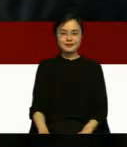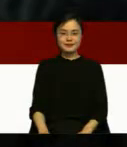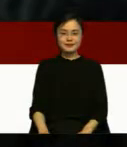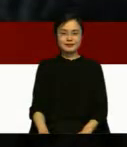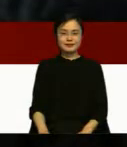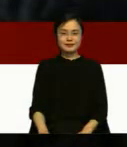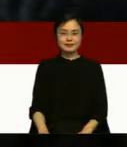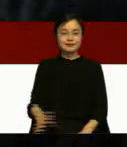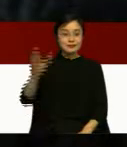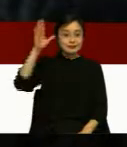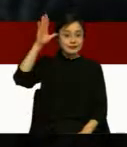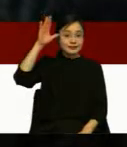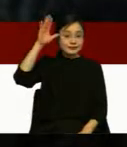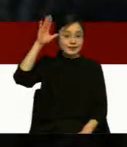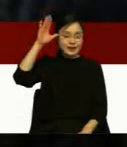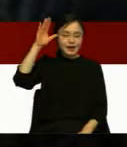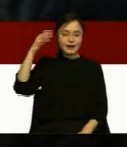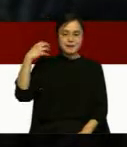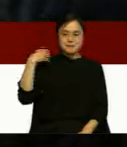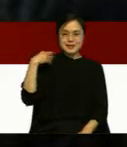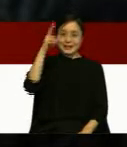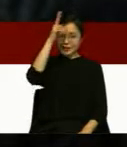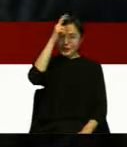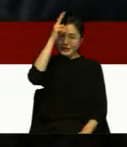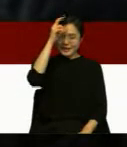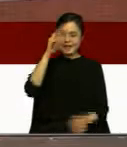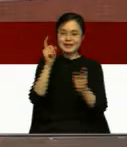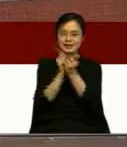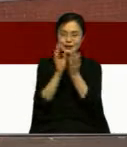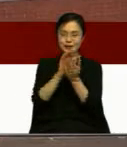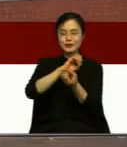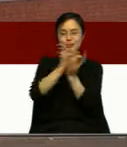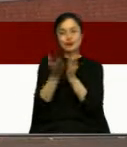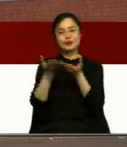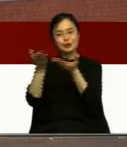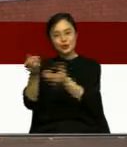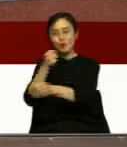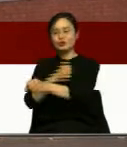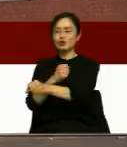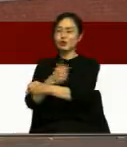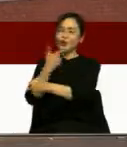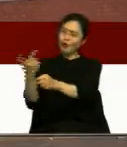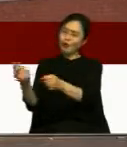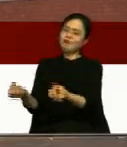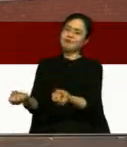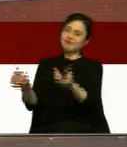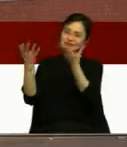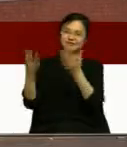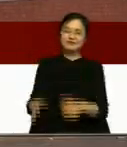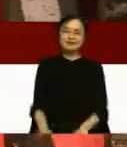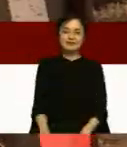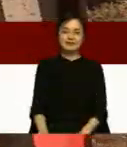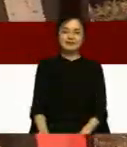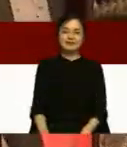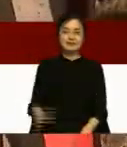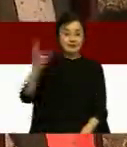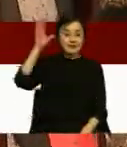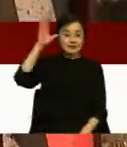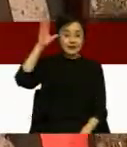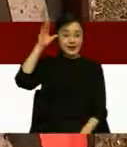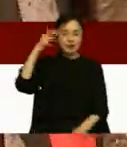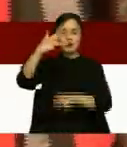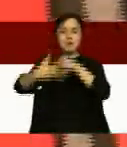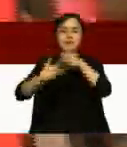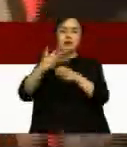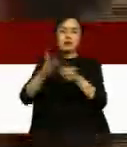담당 핸들러에 꽃다발 증정식 동양 대상자 전달 기념촬영 순으로 진행됐습니다 수원 이는 지난 8년간